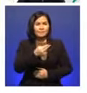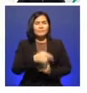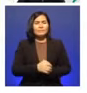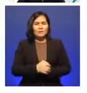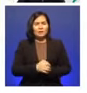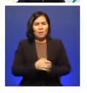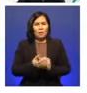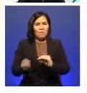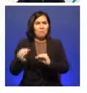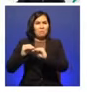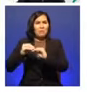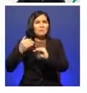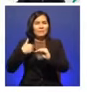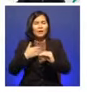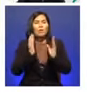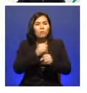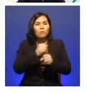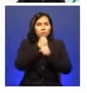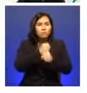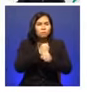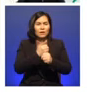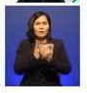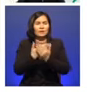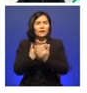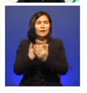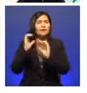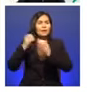ะผู้สูงอายุปัจจุบันก็ที่ได้รับเบี้ยยังชีพนะ